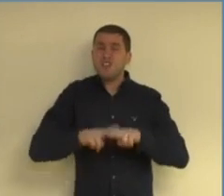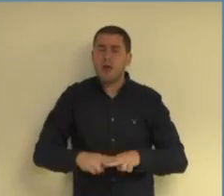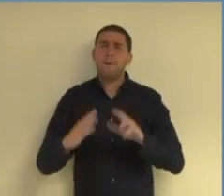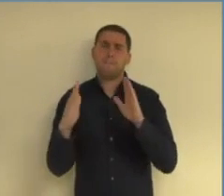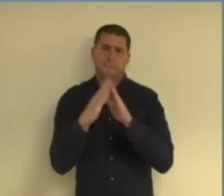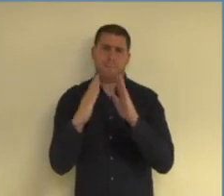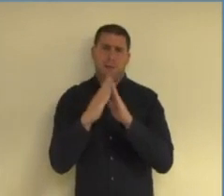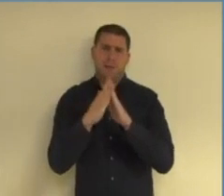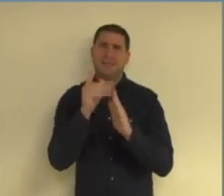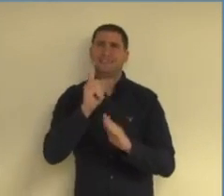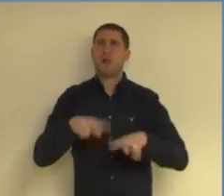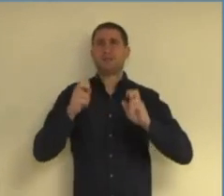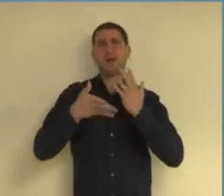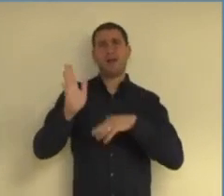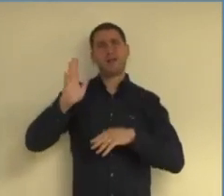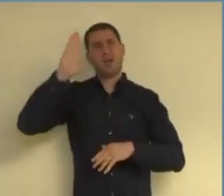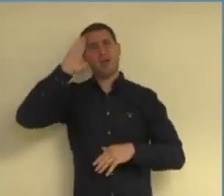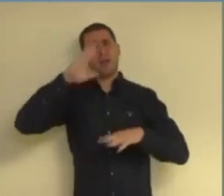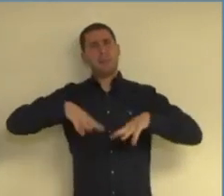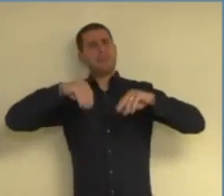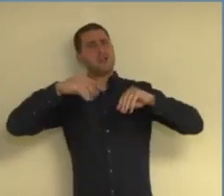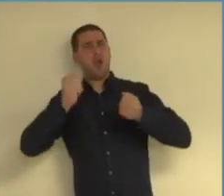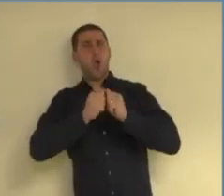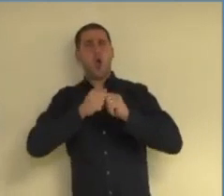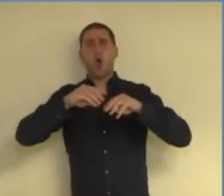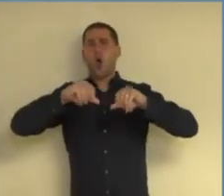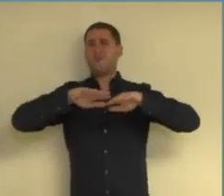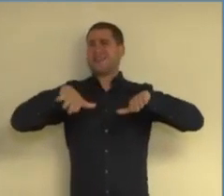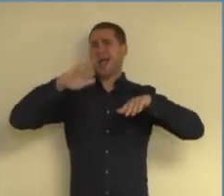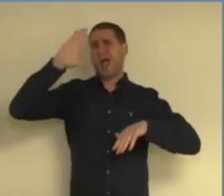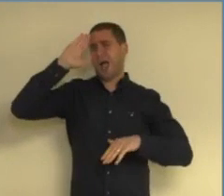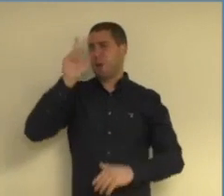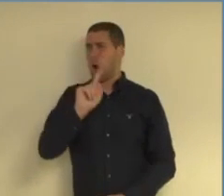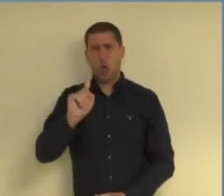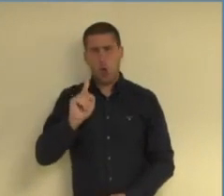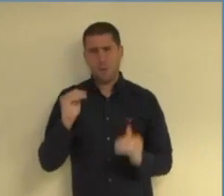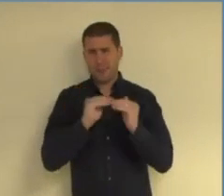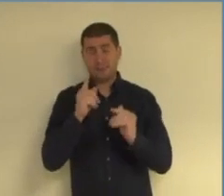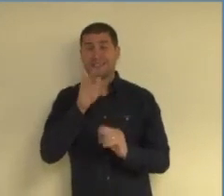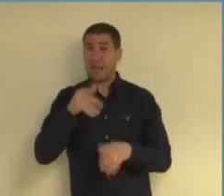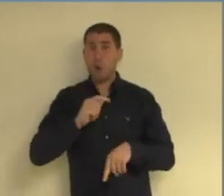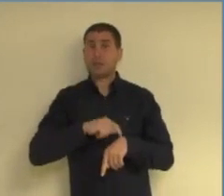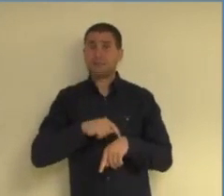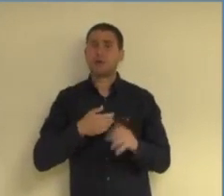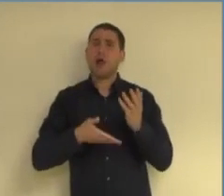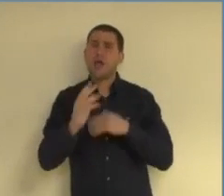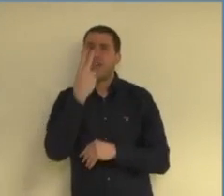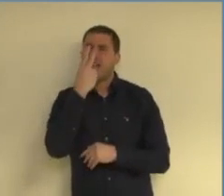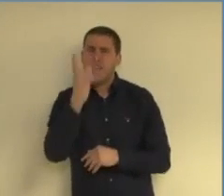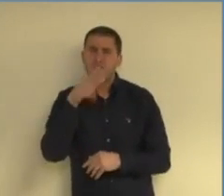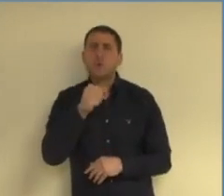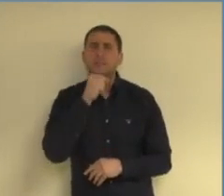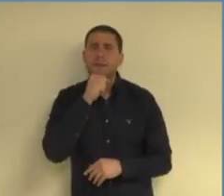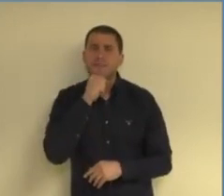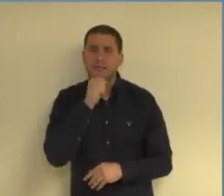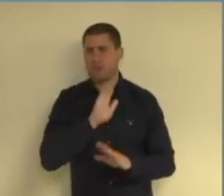בבית. זה לא הזמן ללכת לפארק, זה לא הזמן ללכת לחוף הים. זה לצערנו גם לא הזמן ללכת ולבקר את